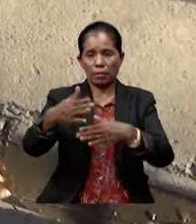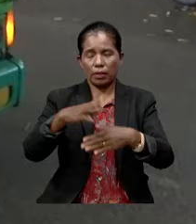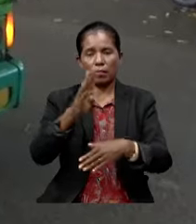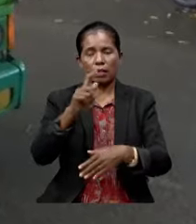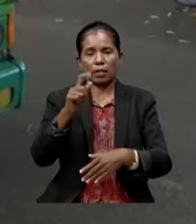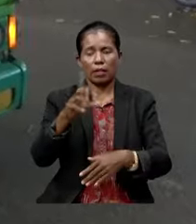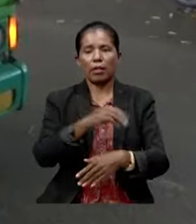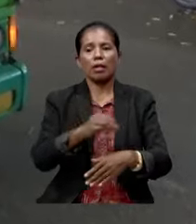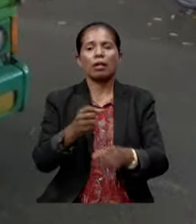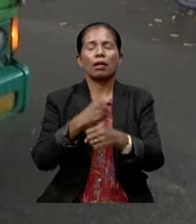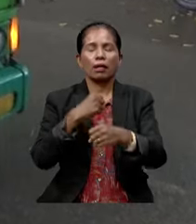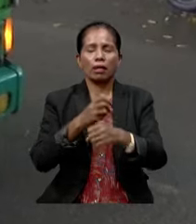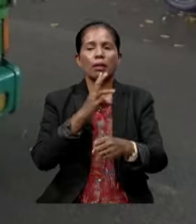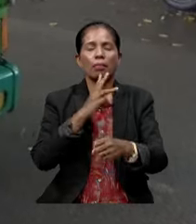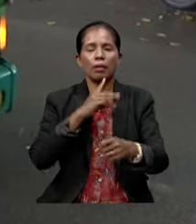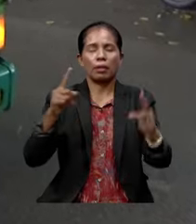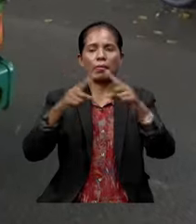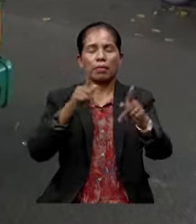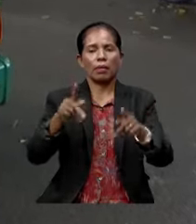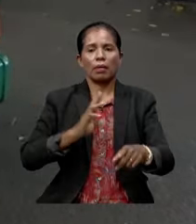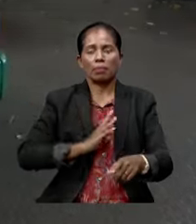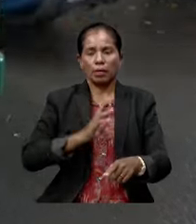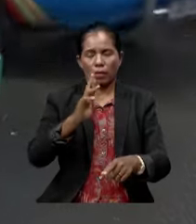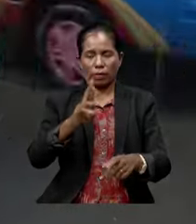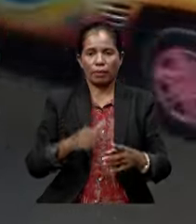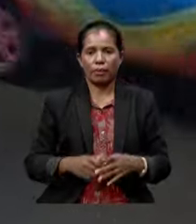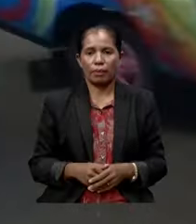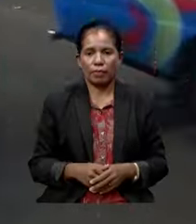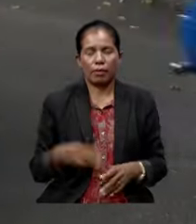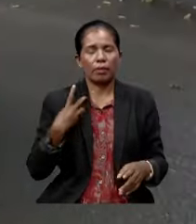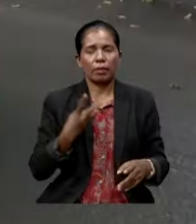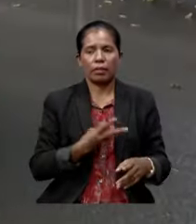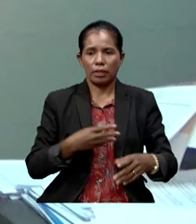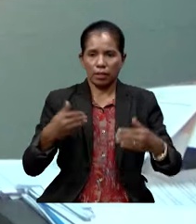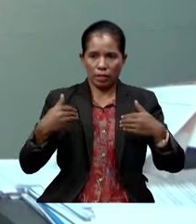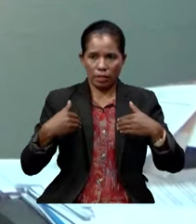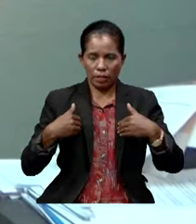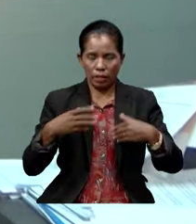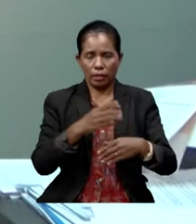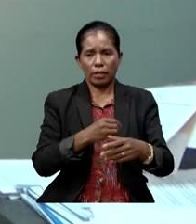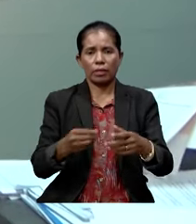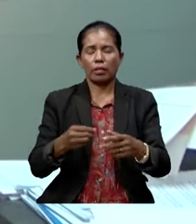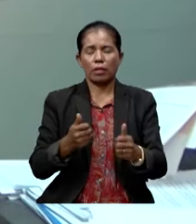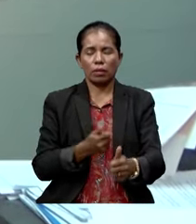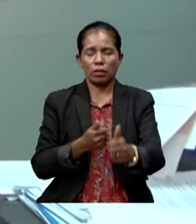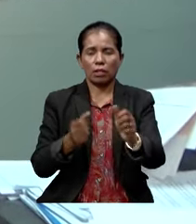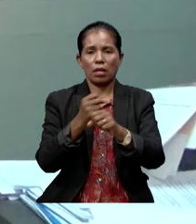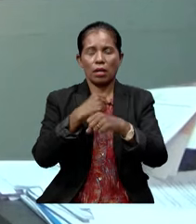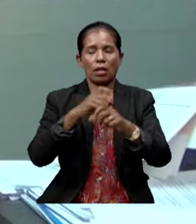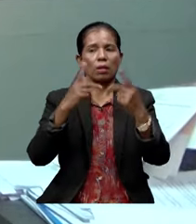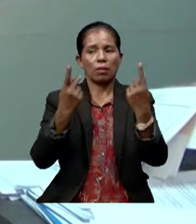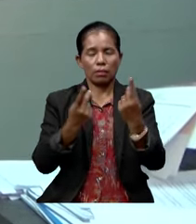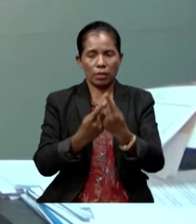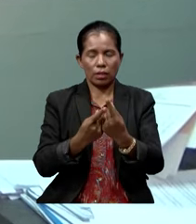sei halo kanalisasaun be ba komunidade ia area Bekora. Bekora ite ia kanu sistema fone be foi lau halo kompanyia halo liga